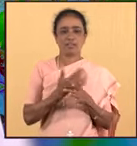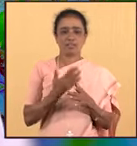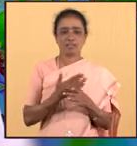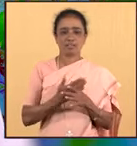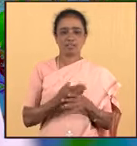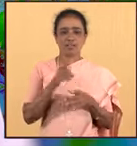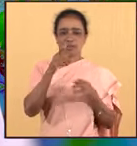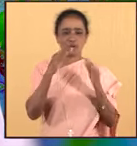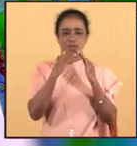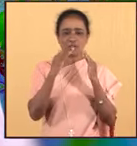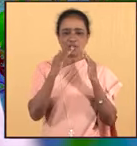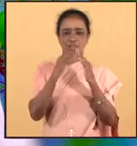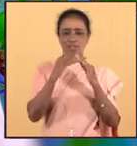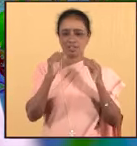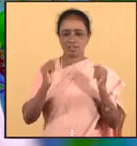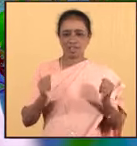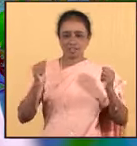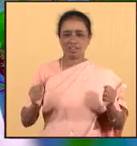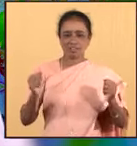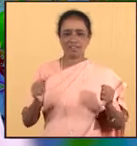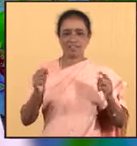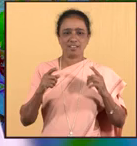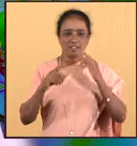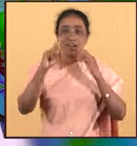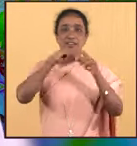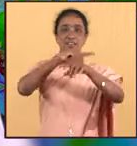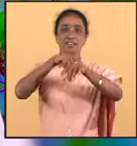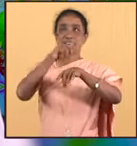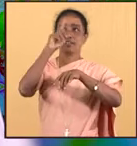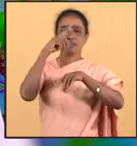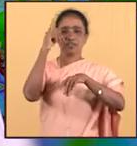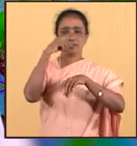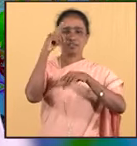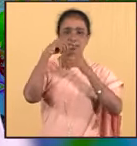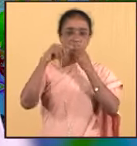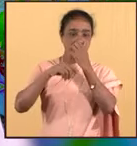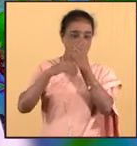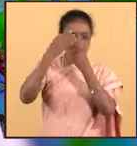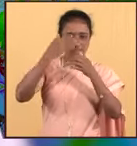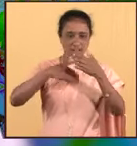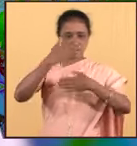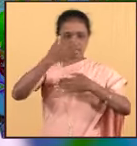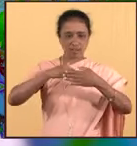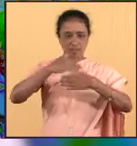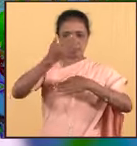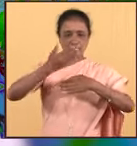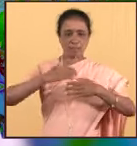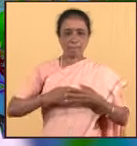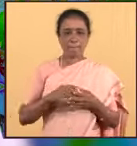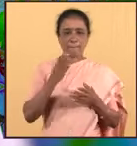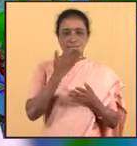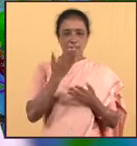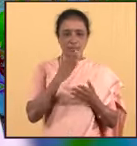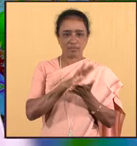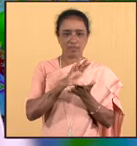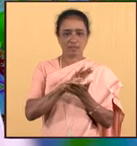செயல்பாடு, உங்கள் வீட்டில் உள்ள நாள்காட்டி இருக்கும். இந்த நாள்காட்டியில் பார்த்தீங்க அப்படின்னா பல்வேறு சமய விழாக்கள் இருக்கும். இந்த பல்வேறு சமய